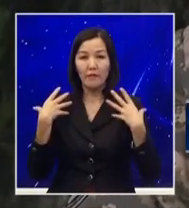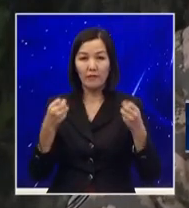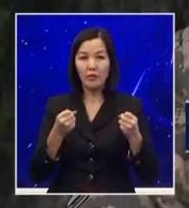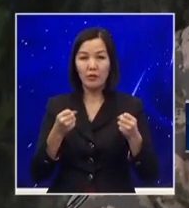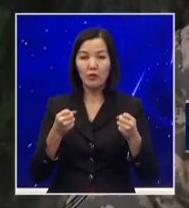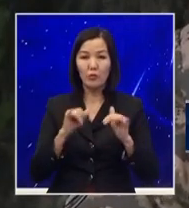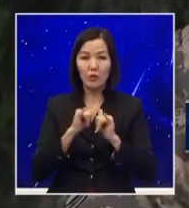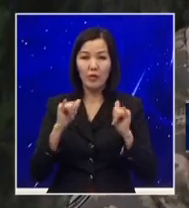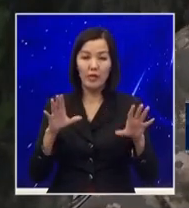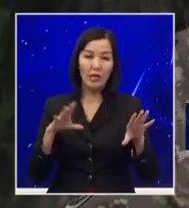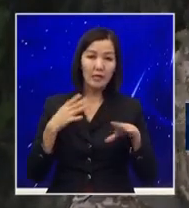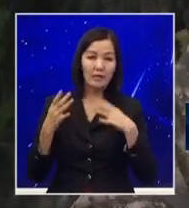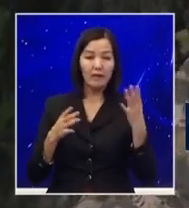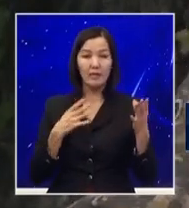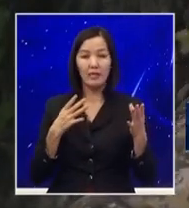закалку,